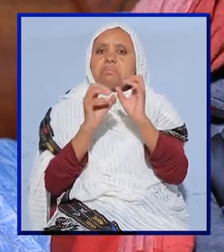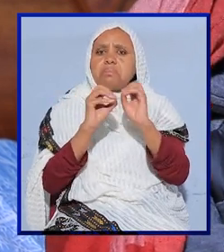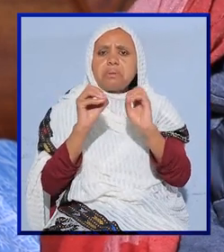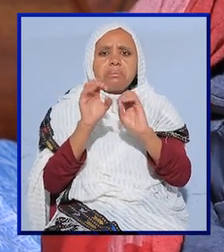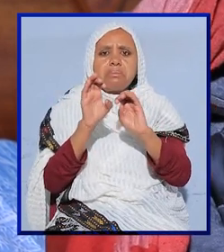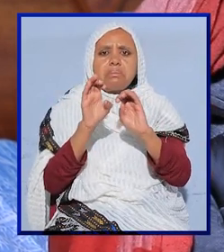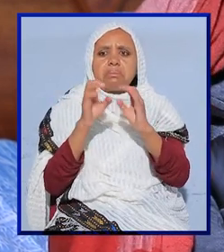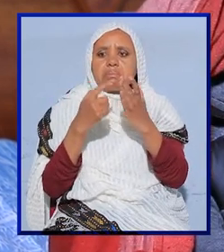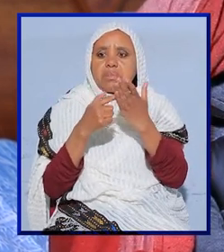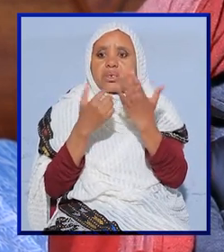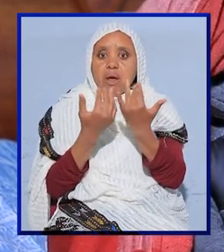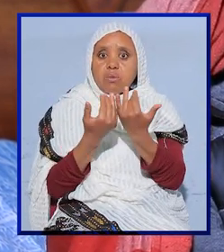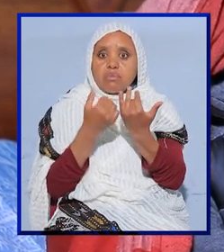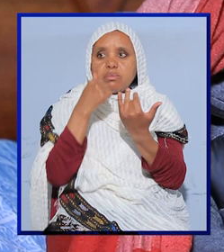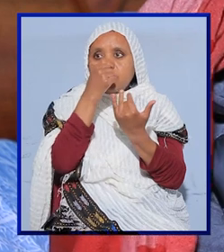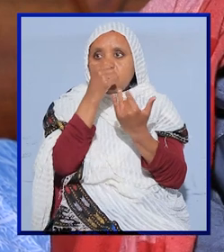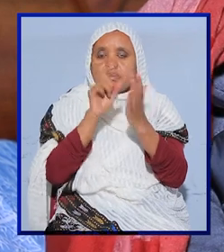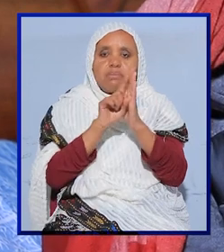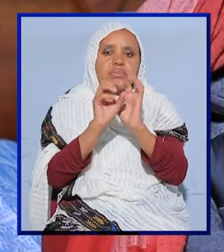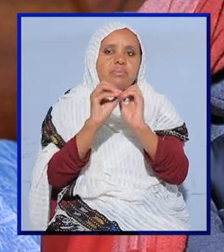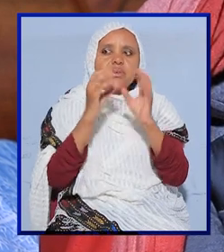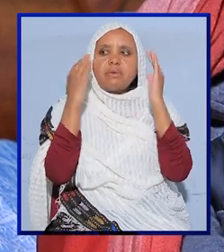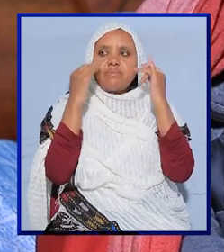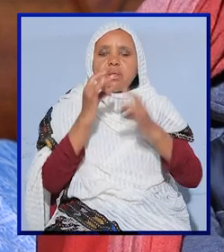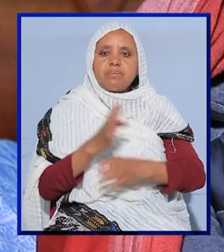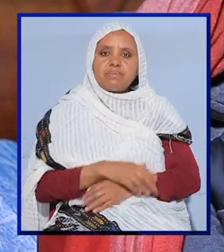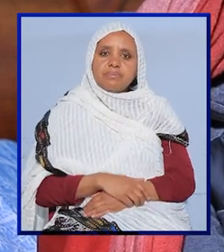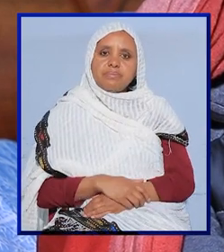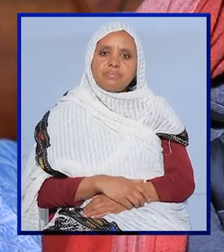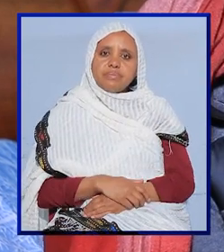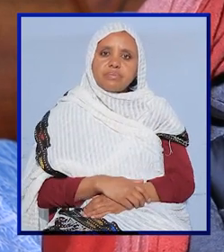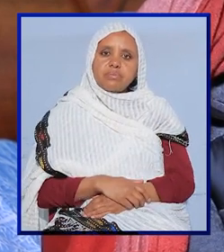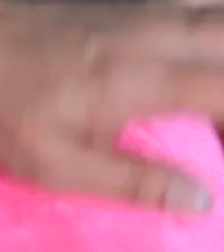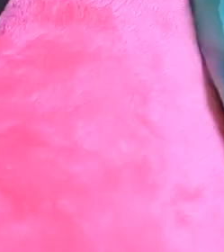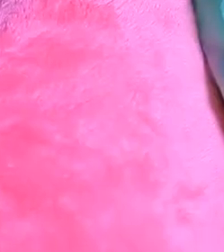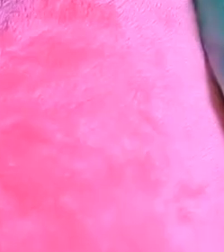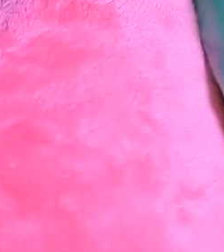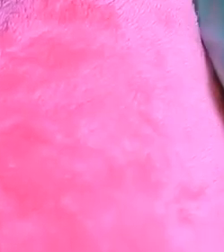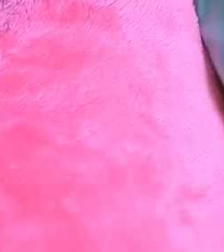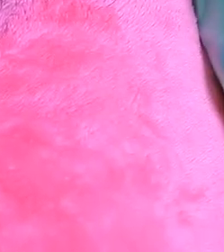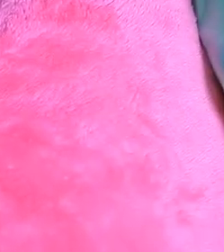ሂጄ የለም ማለች። ስለዚህ ምንም አይነት በዚያውም በዚህ ቤታ ምንም ተስፋ የለ።